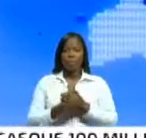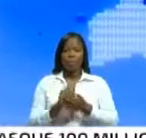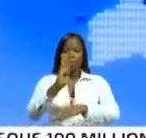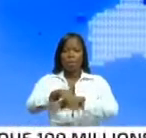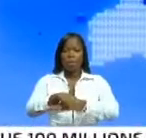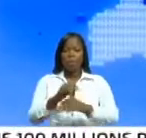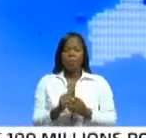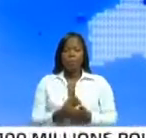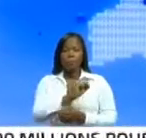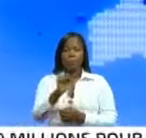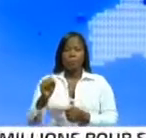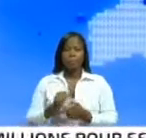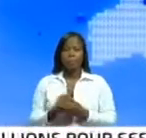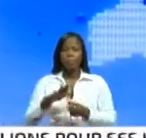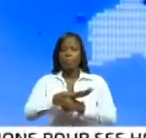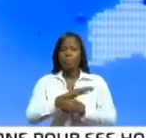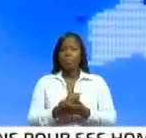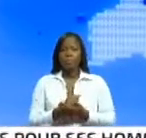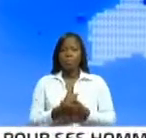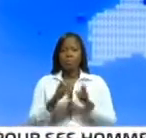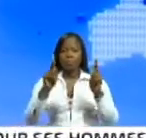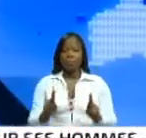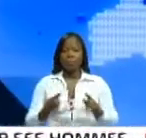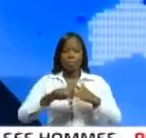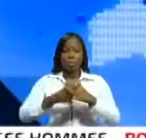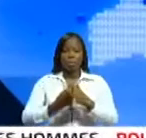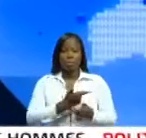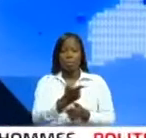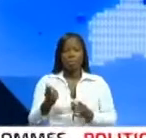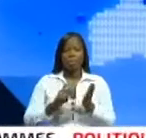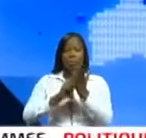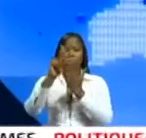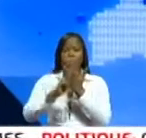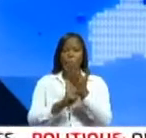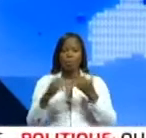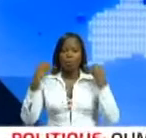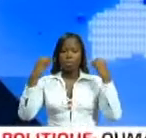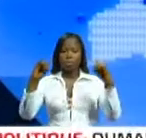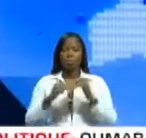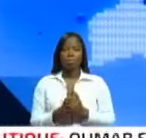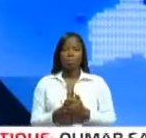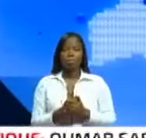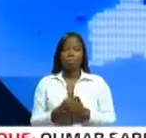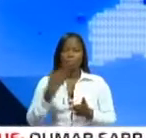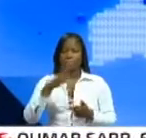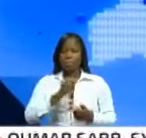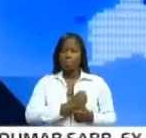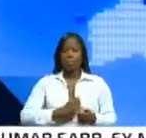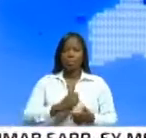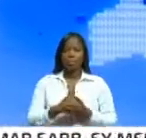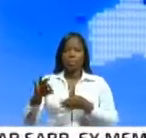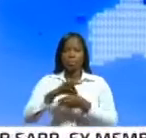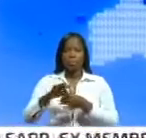quelques jours après son démarrage les coalitions déroulent leur programme visites de proximité et sensibilisation au menu malgré le court délai les